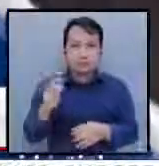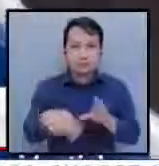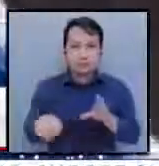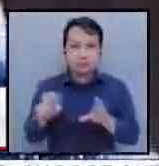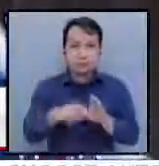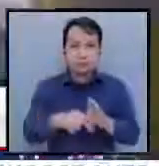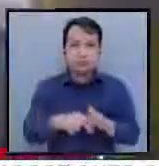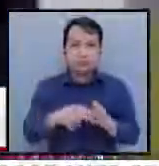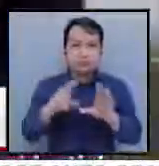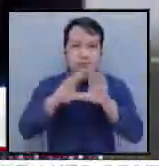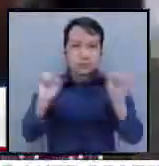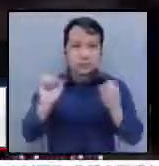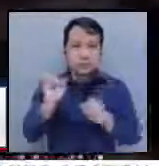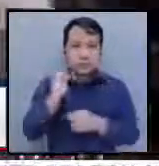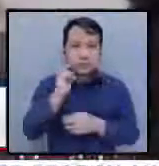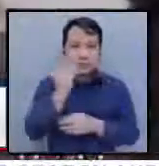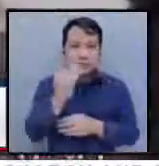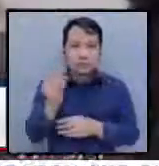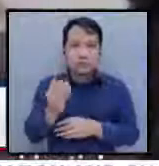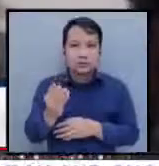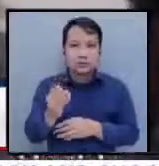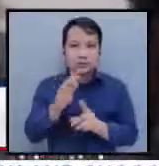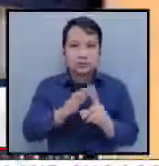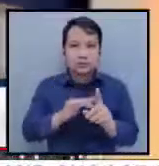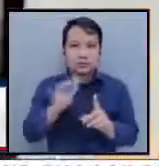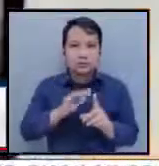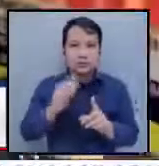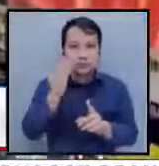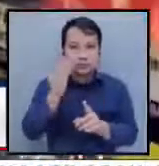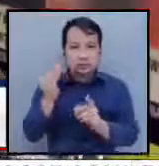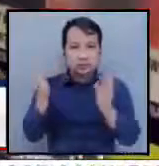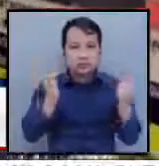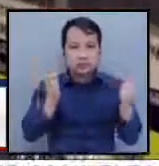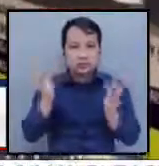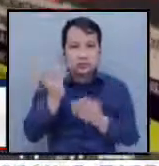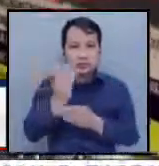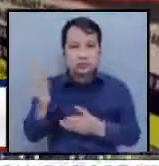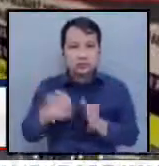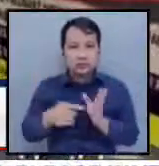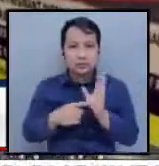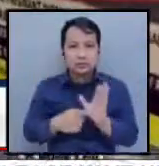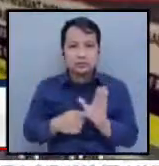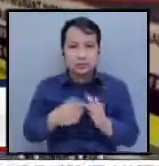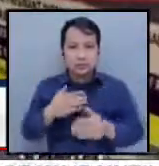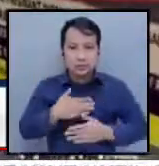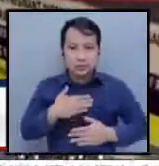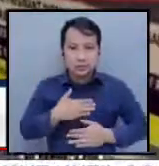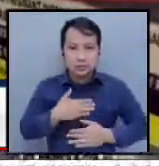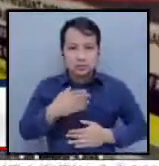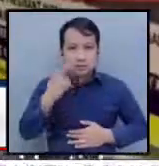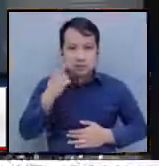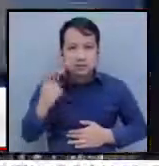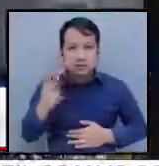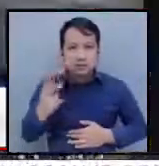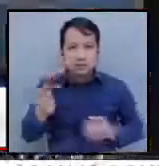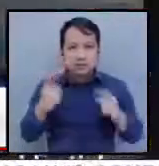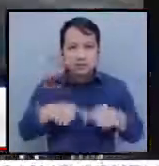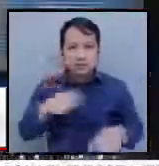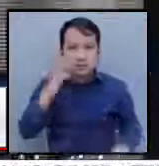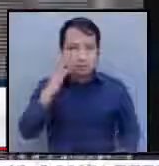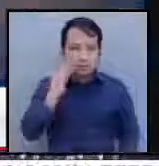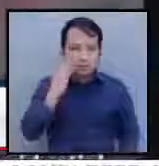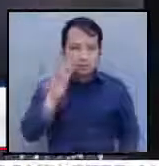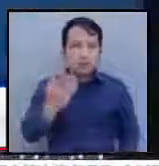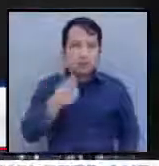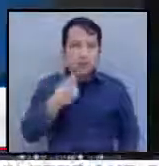presidente sa MRT para maobserbahan ang serbisyo nito at bakas naman ang kanyang kasiyahan sa naging karanasan. Sa ginanap